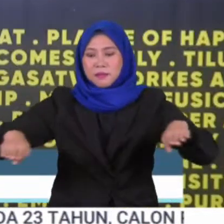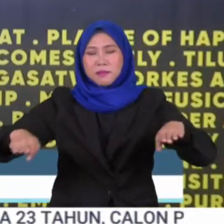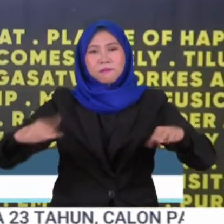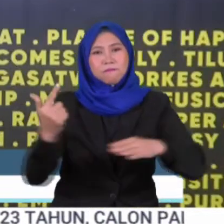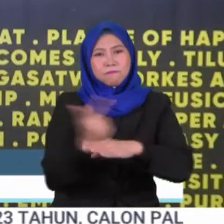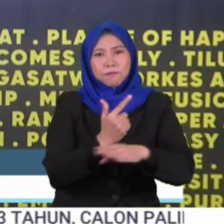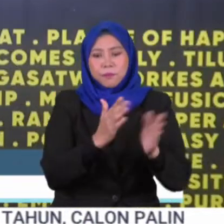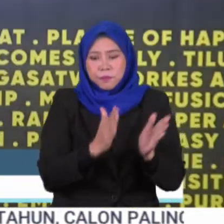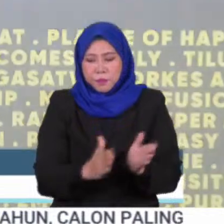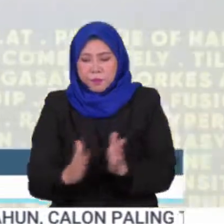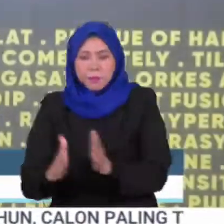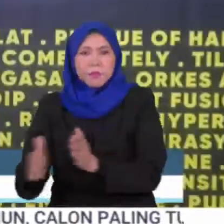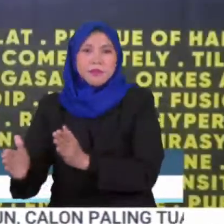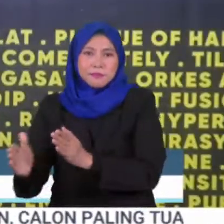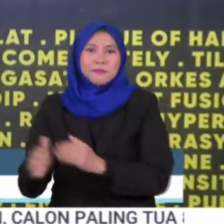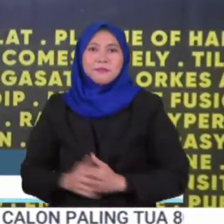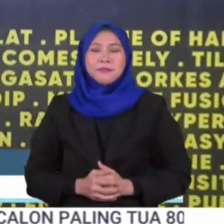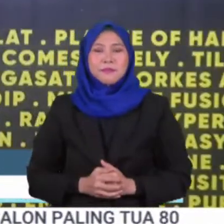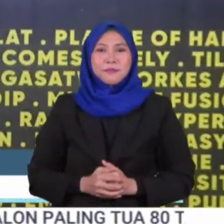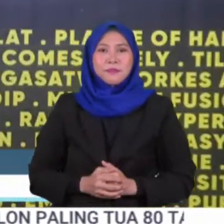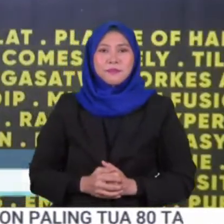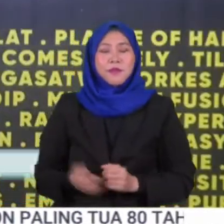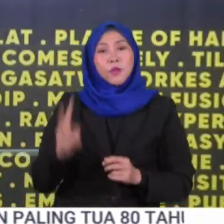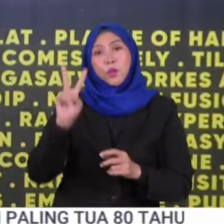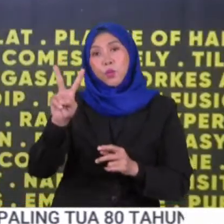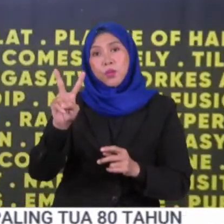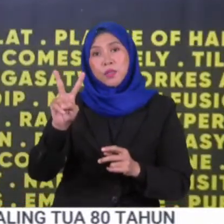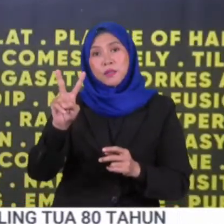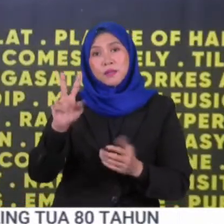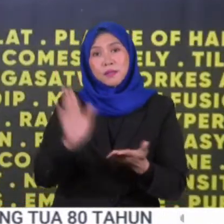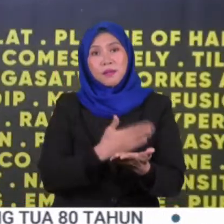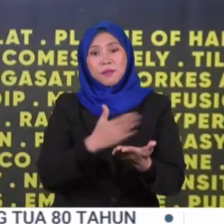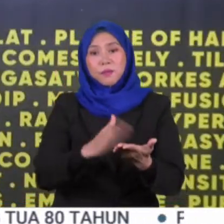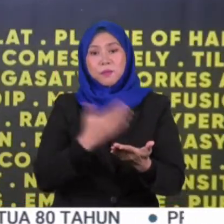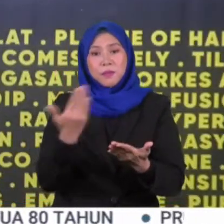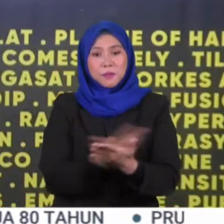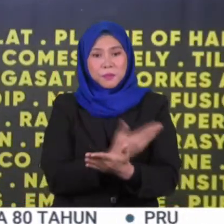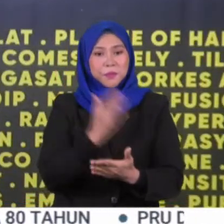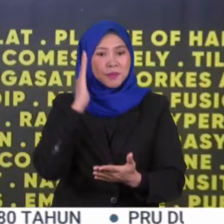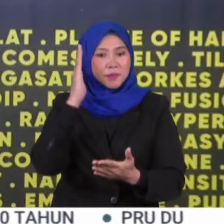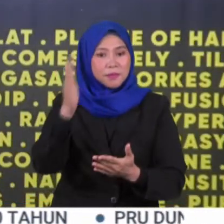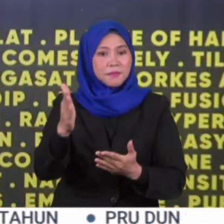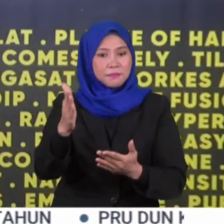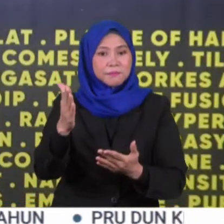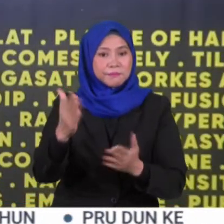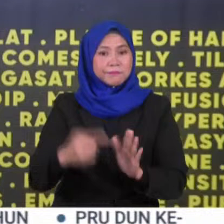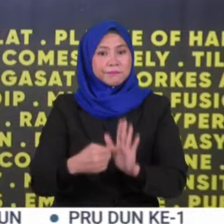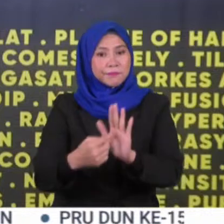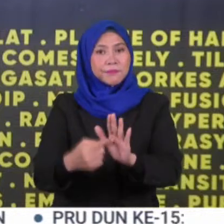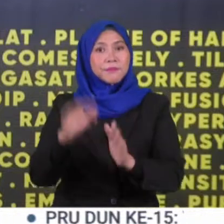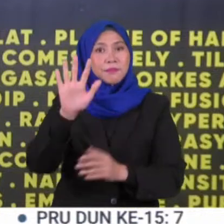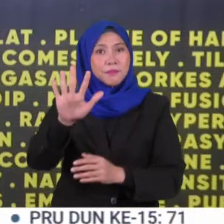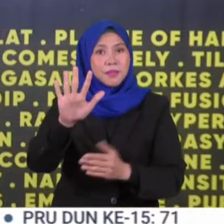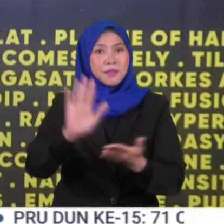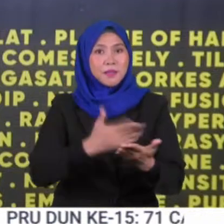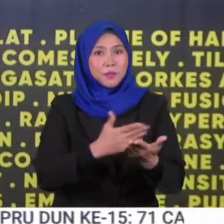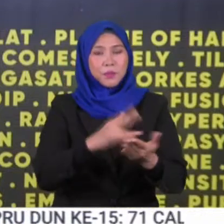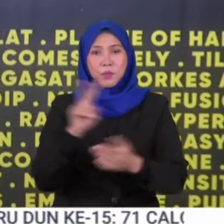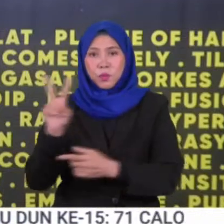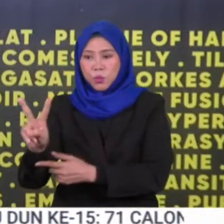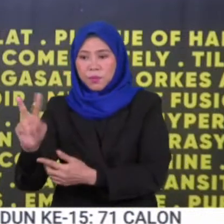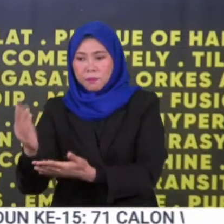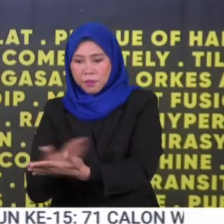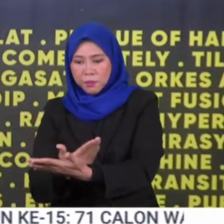stage. Semua kita plan. Saya rasa dalam 2 lagu baru saya akan bawa dekat festival tu nanti. Kita akan main 5 lagu kan. So 2 lagu